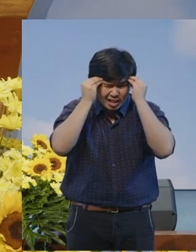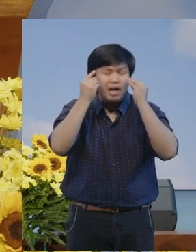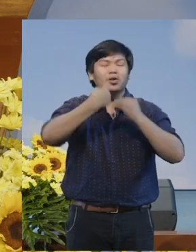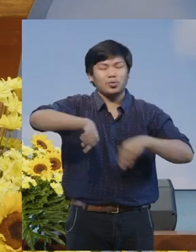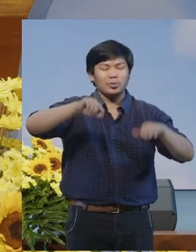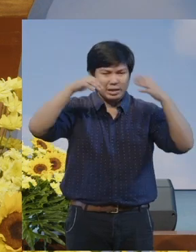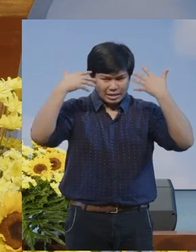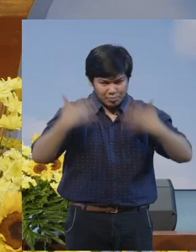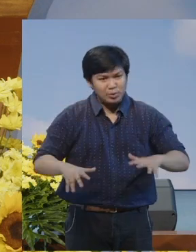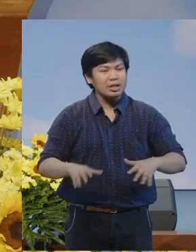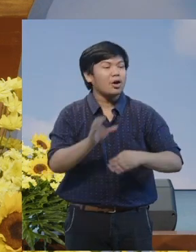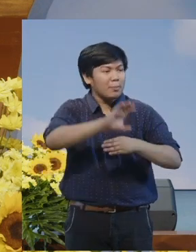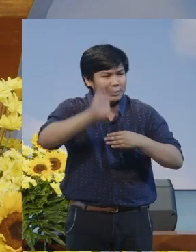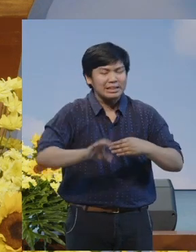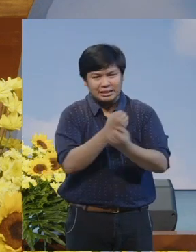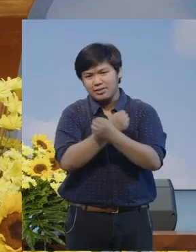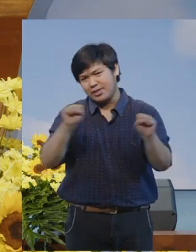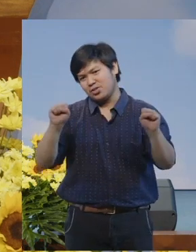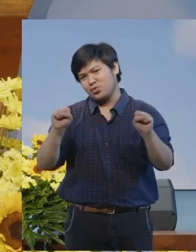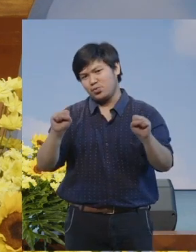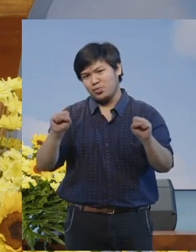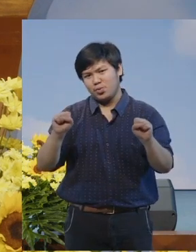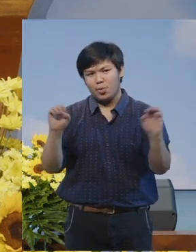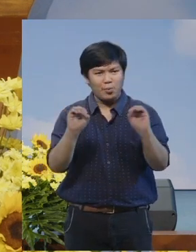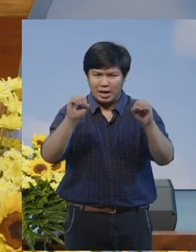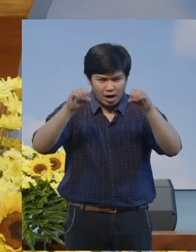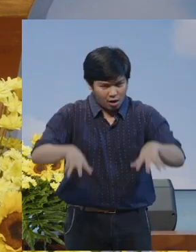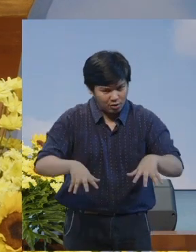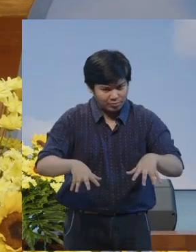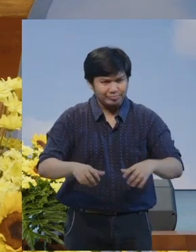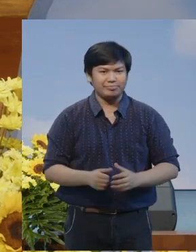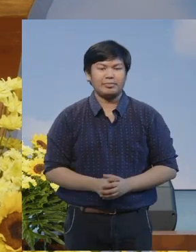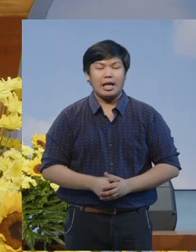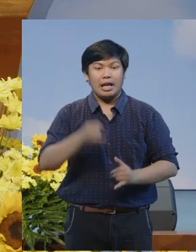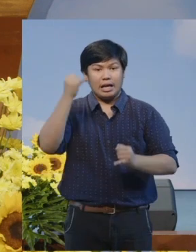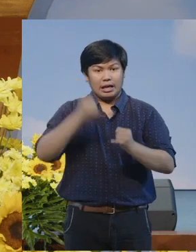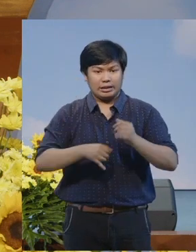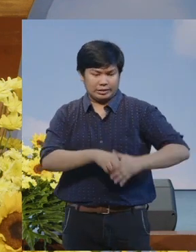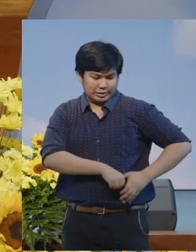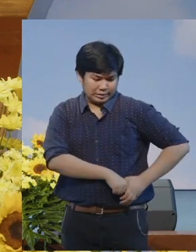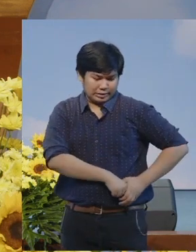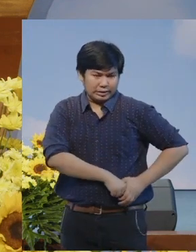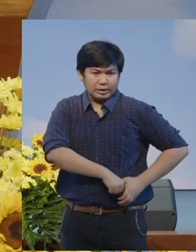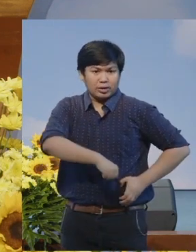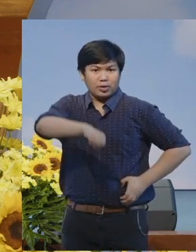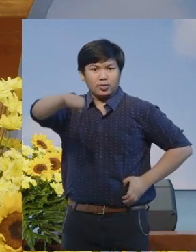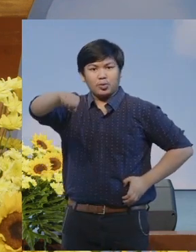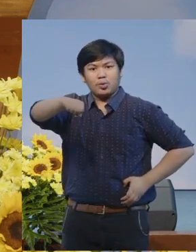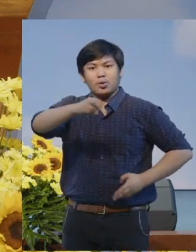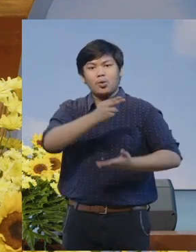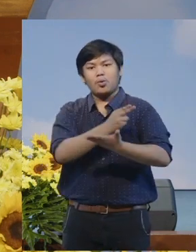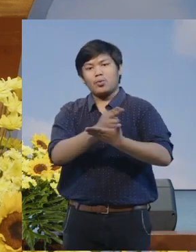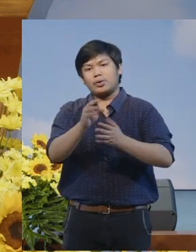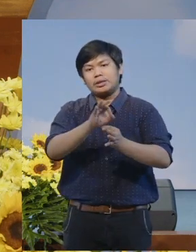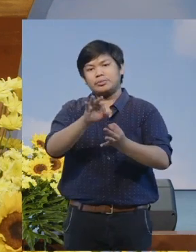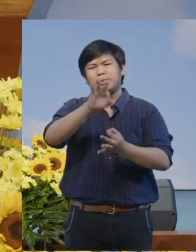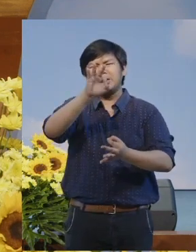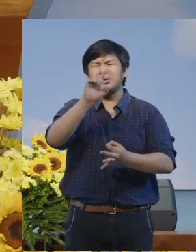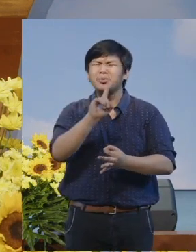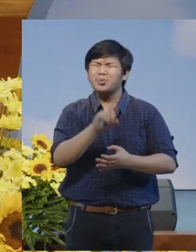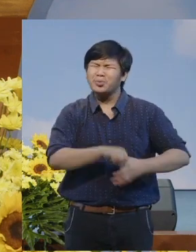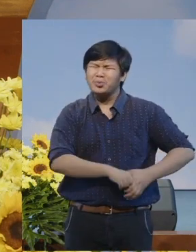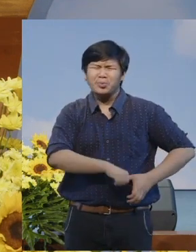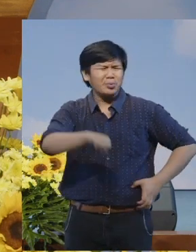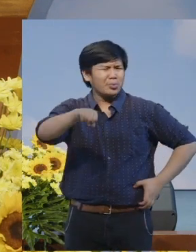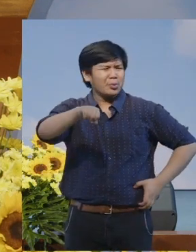Panginoon. And the sword of the Spirit. Gamitin natin ang banal na kasulatan